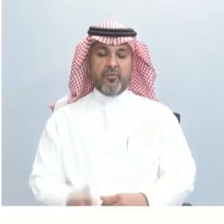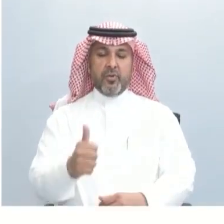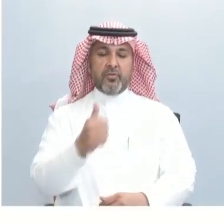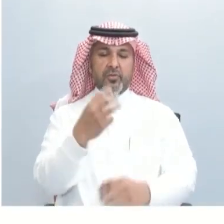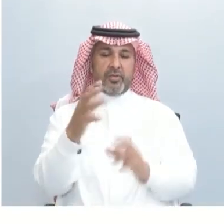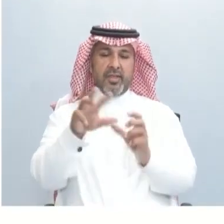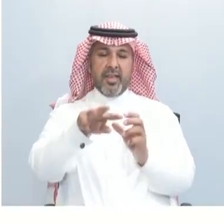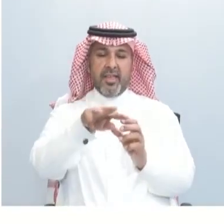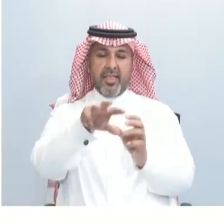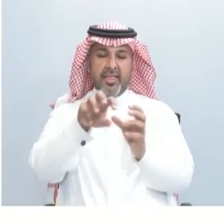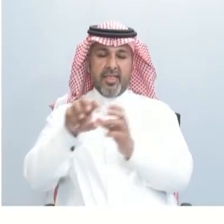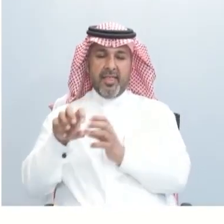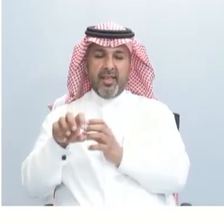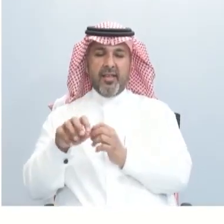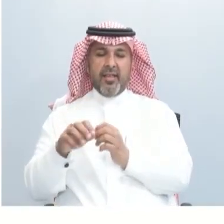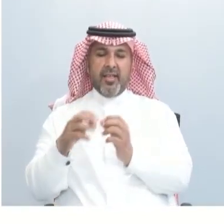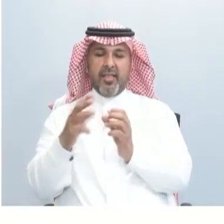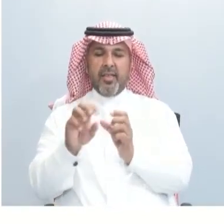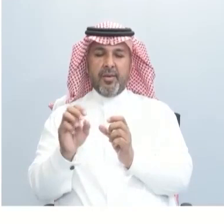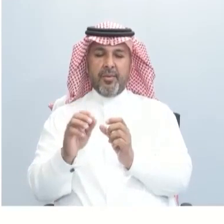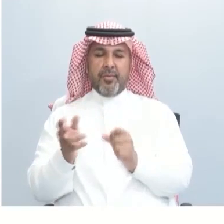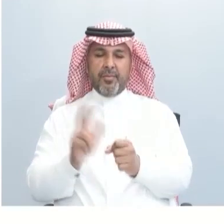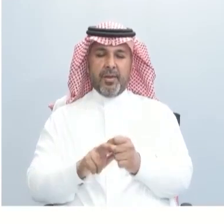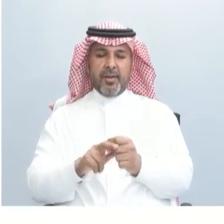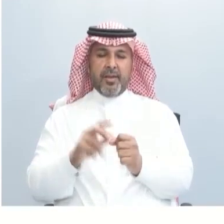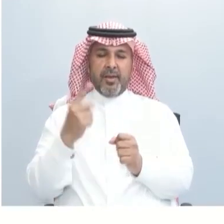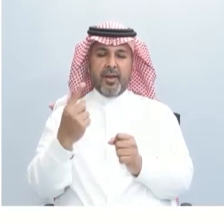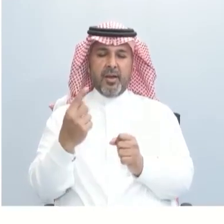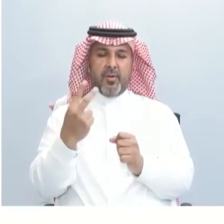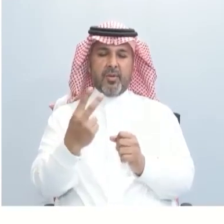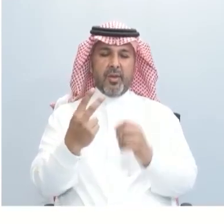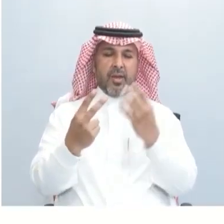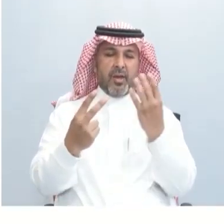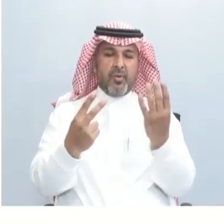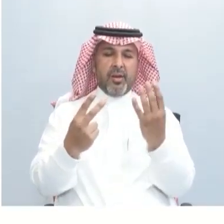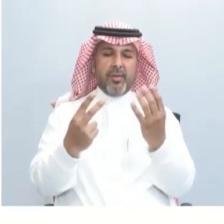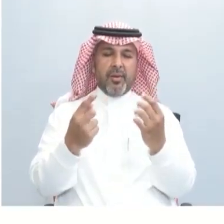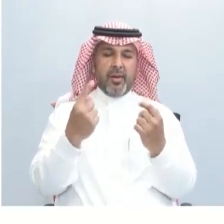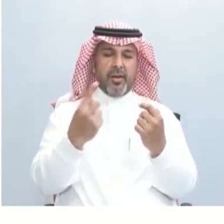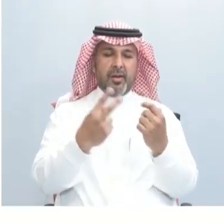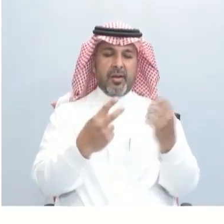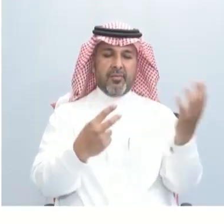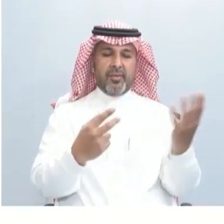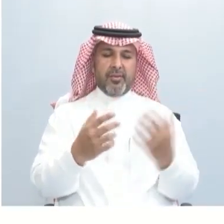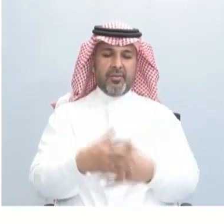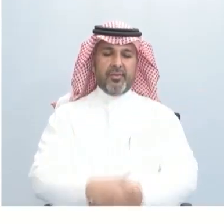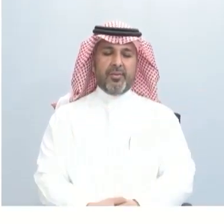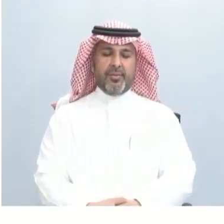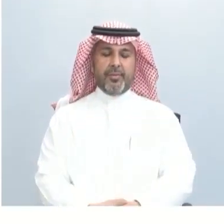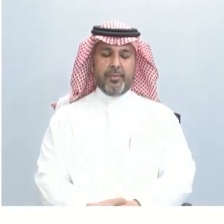وخم طبعا ط الاولى والثانيه والثالثه او الاولى والثانيه والرابعه او الاولى والثانيه